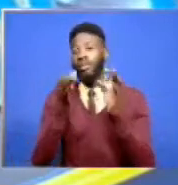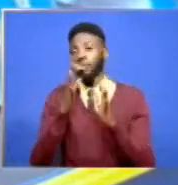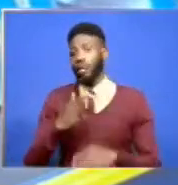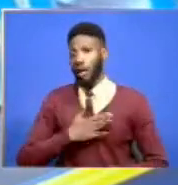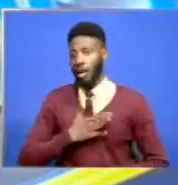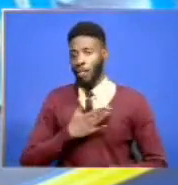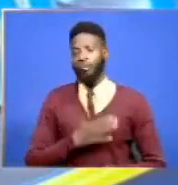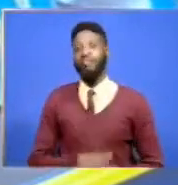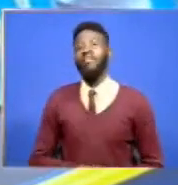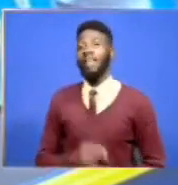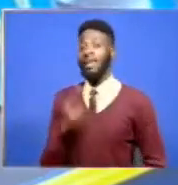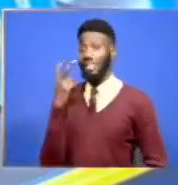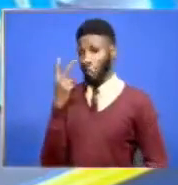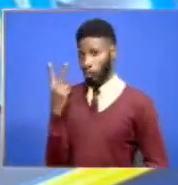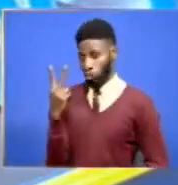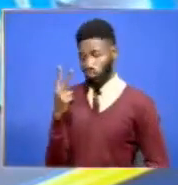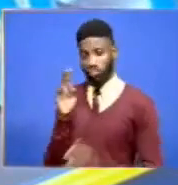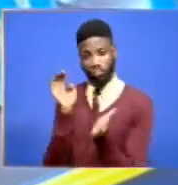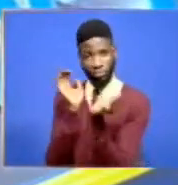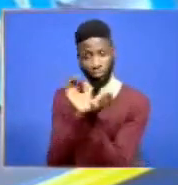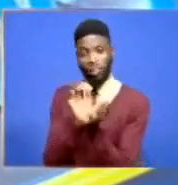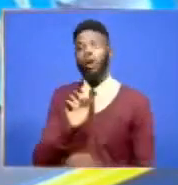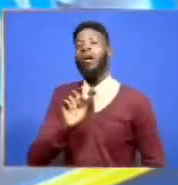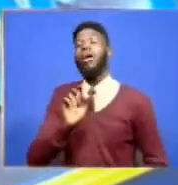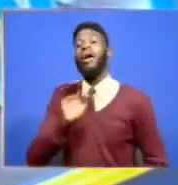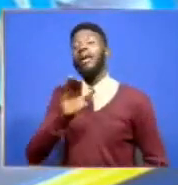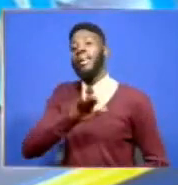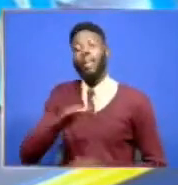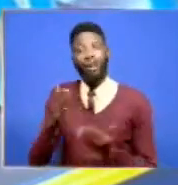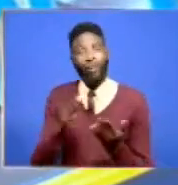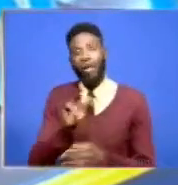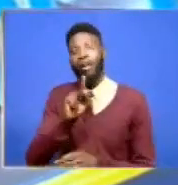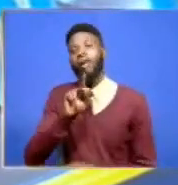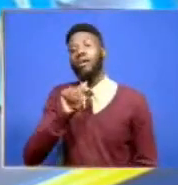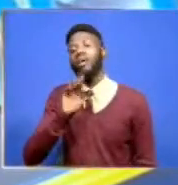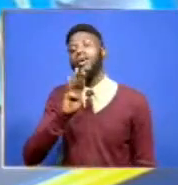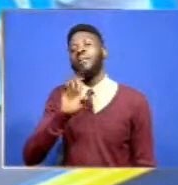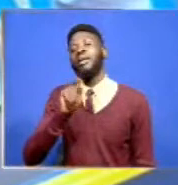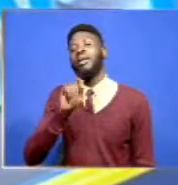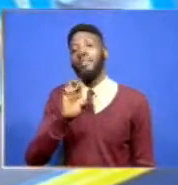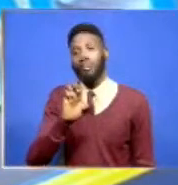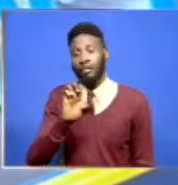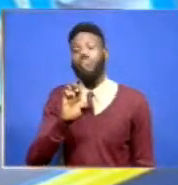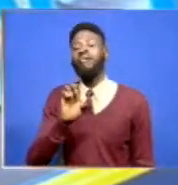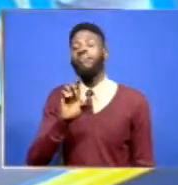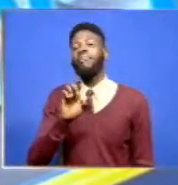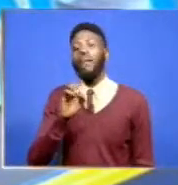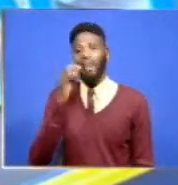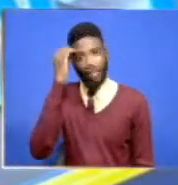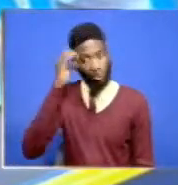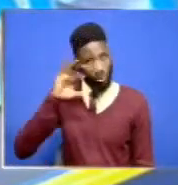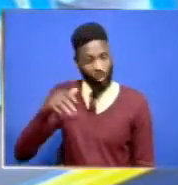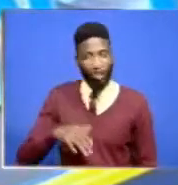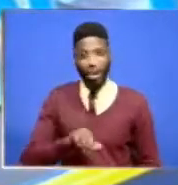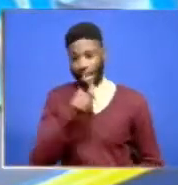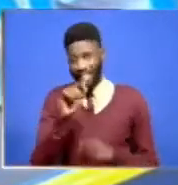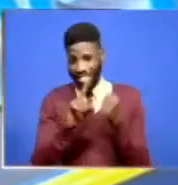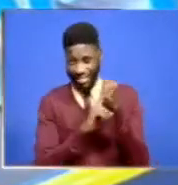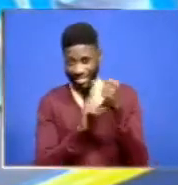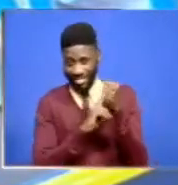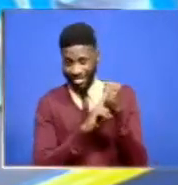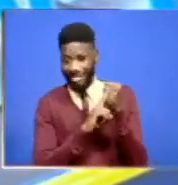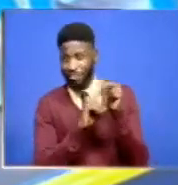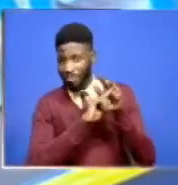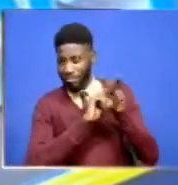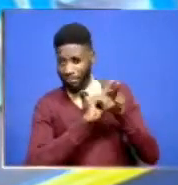are being held at King'eero Kabete police station in Kiambu County while six others managed to escape a police operation